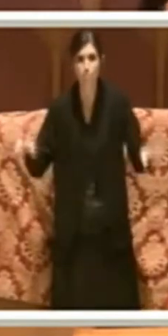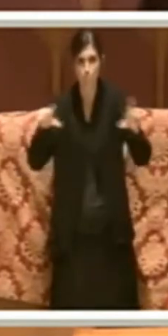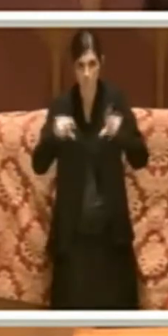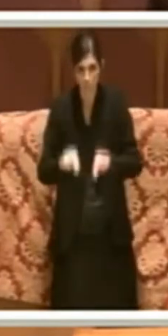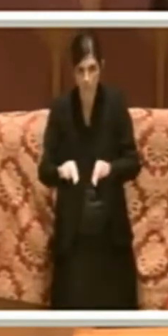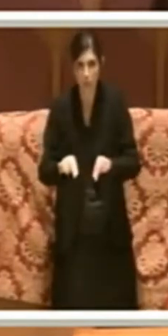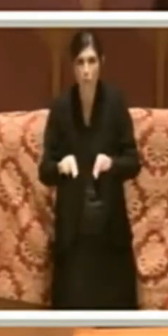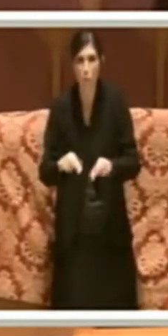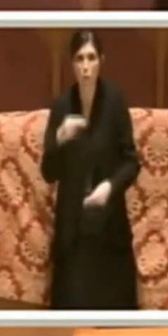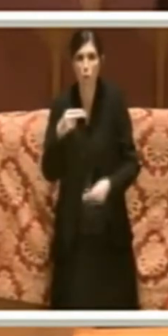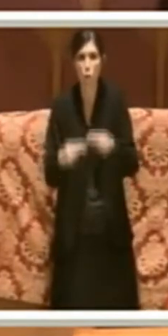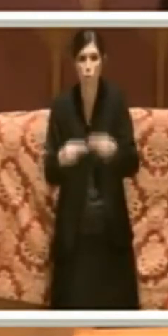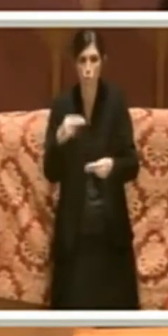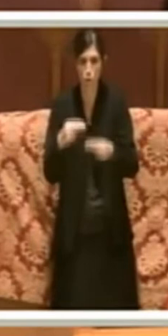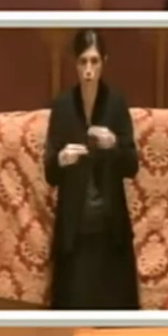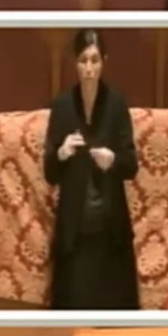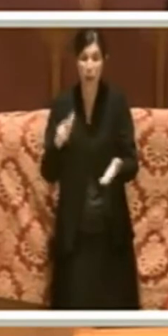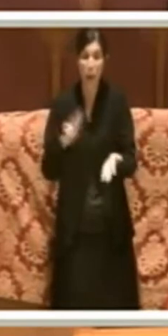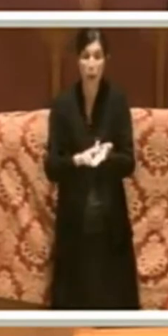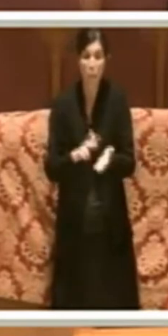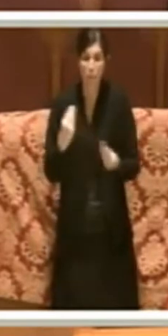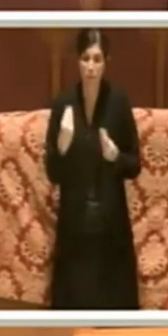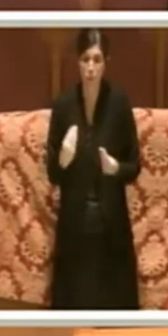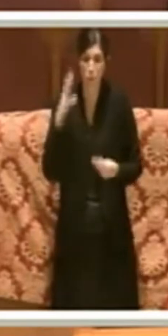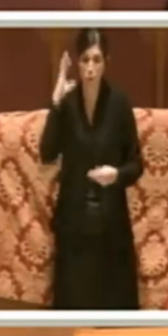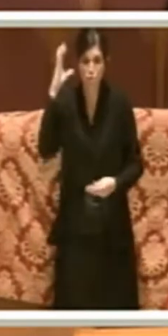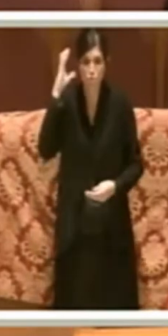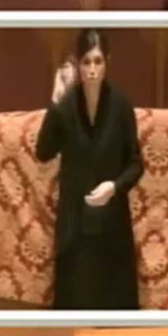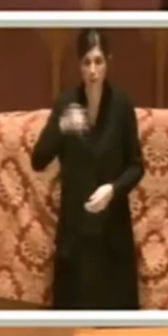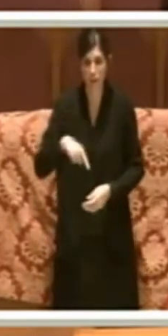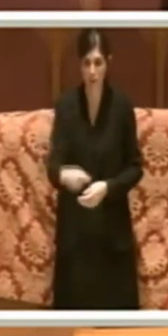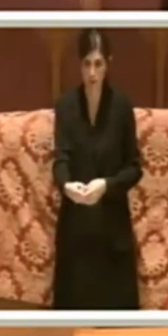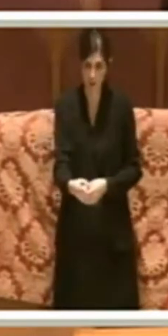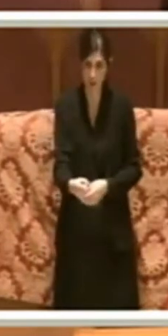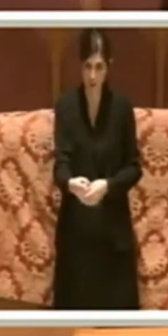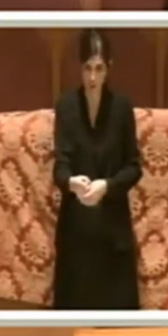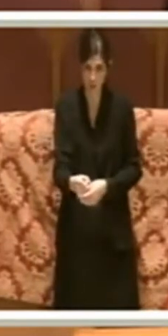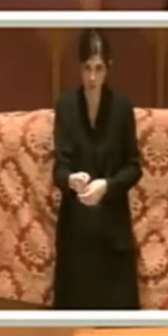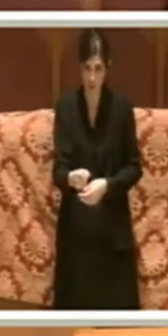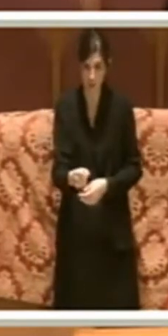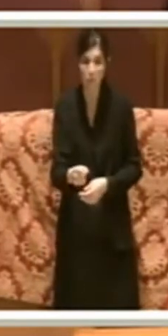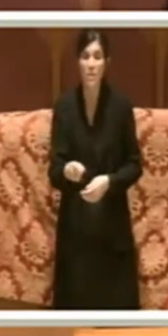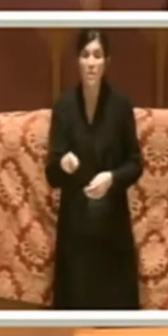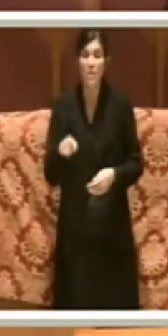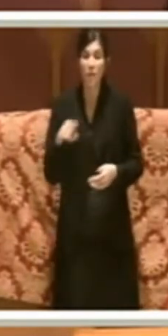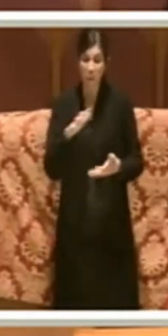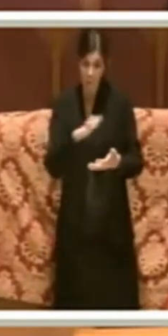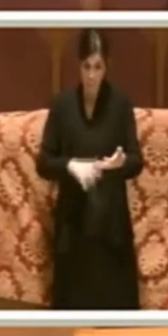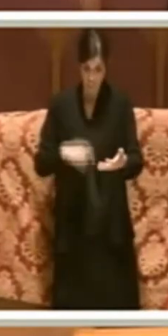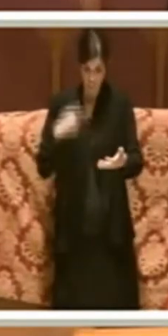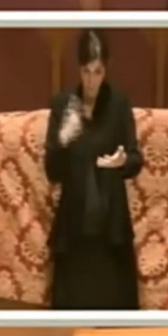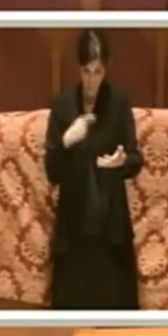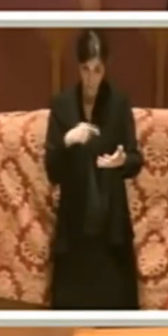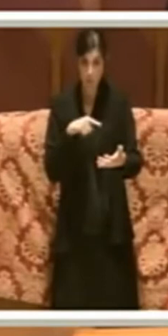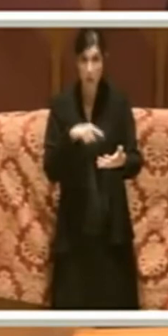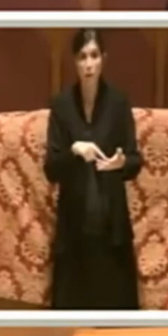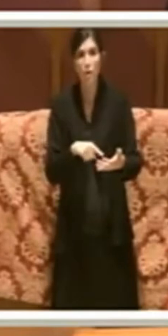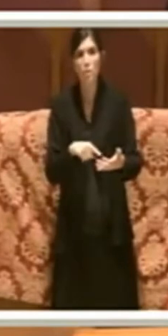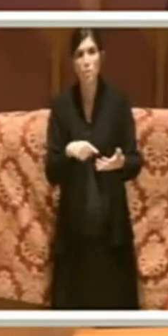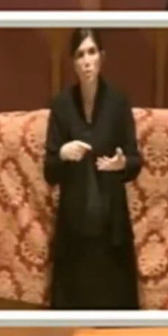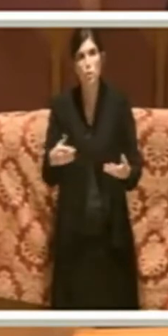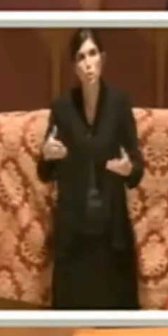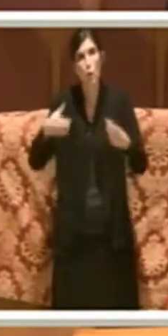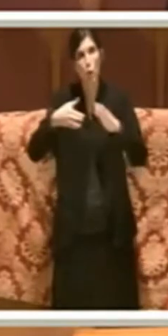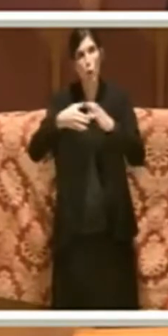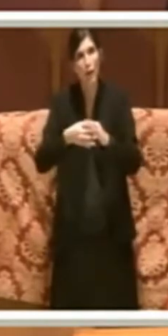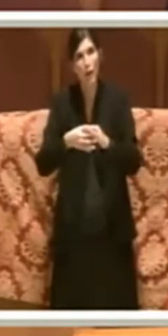mese di gennaio, mi sembra, che era molto più, no, vicina a quello che rappresentava l'ideale. Poi